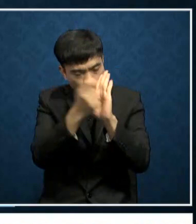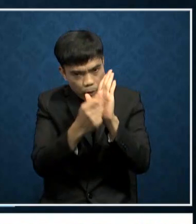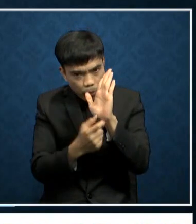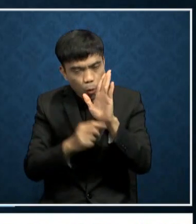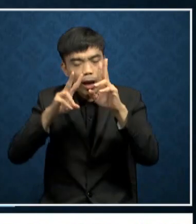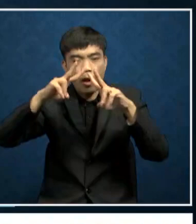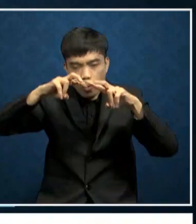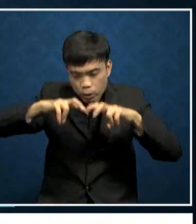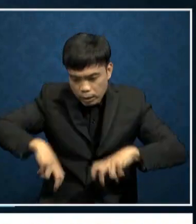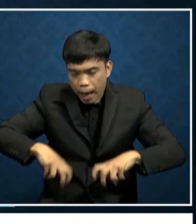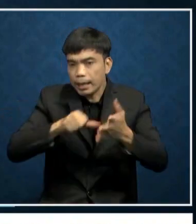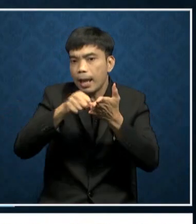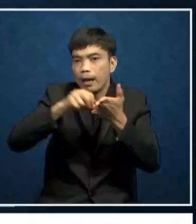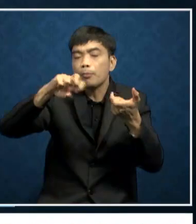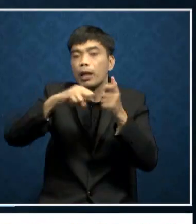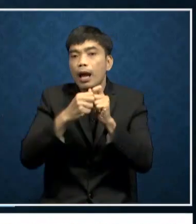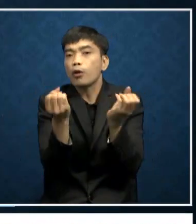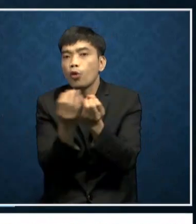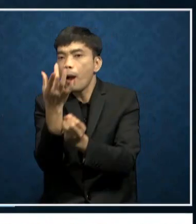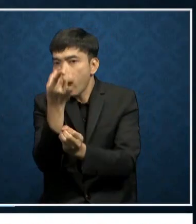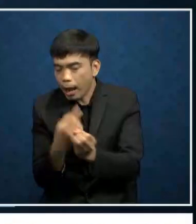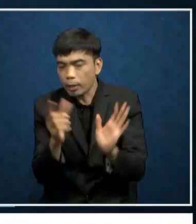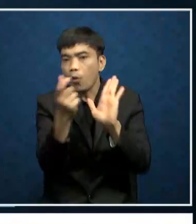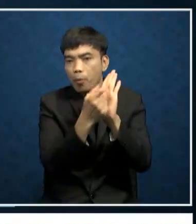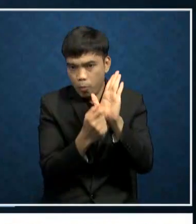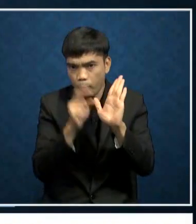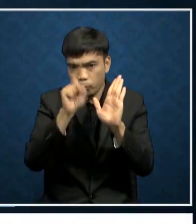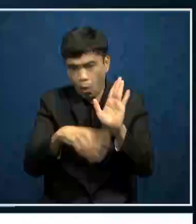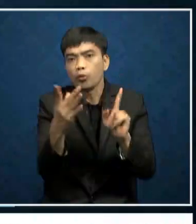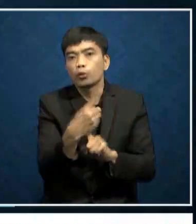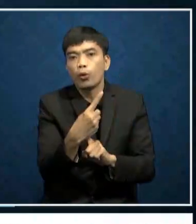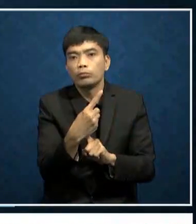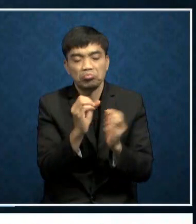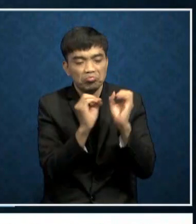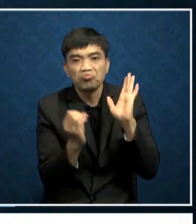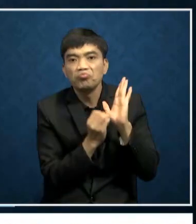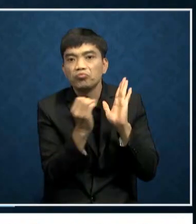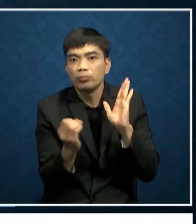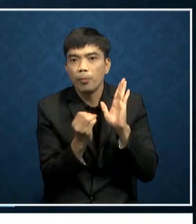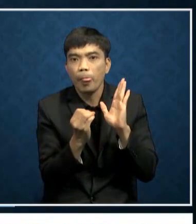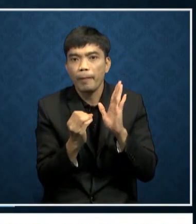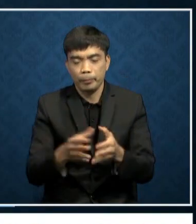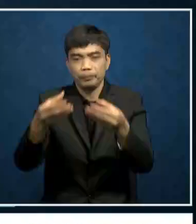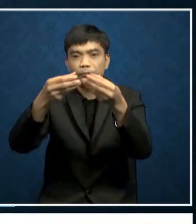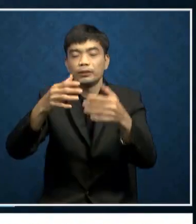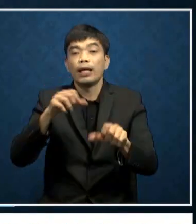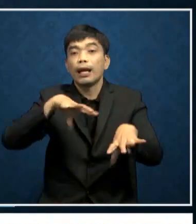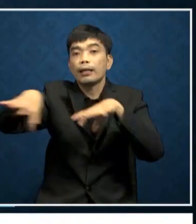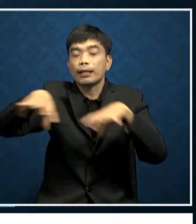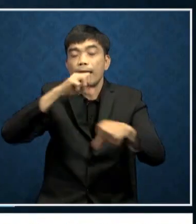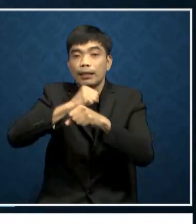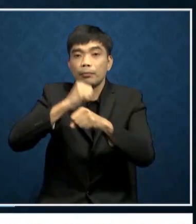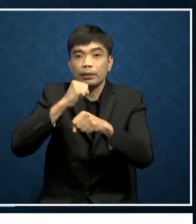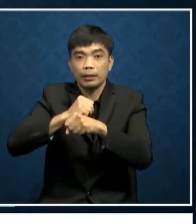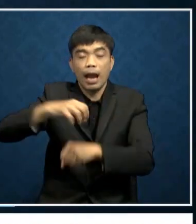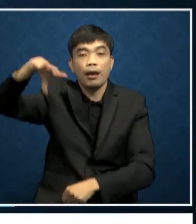วินิจฉัยแก้ไขปัญหาเรื่องต่างๆตามที่กฎหมายกำหนดสำหรับการดำเนินงานในการประกอบกิจกรรมพลังงานภายใต้วัตถุ 9